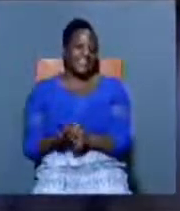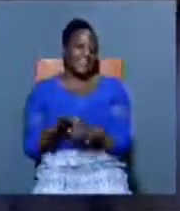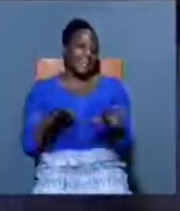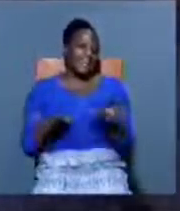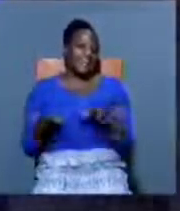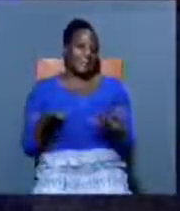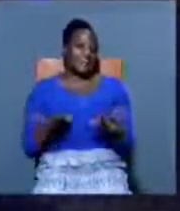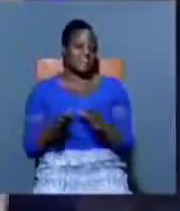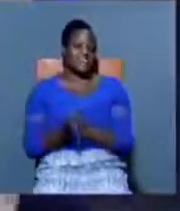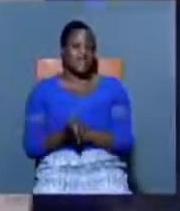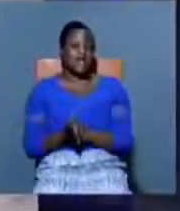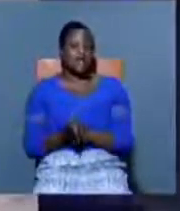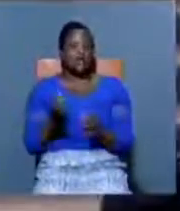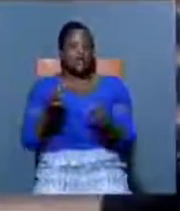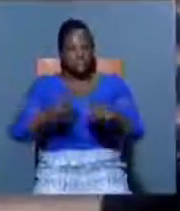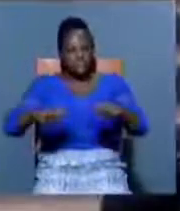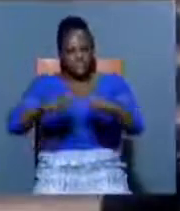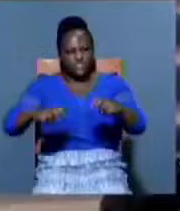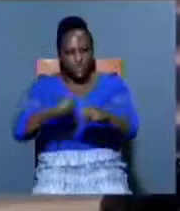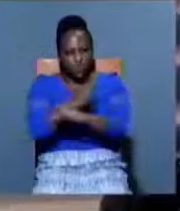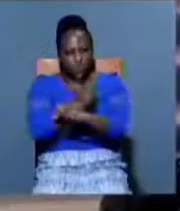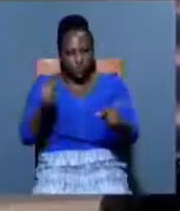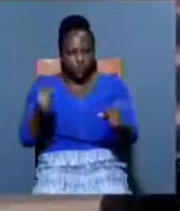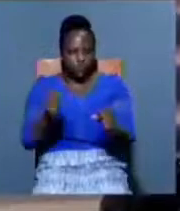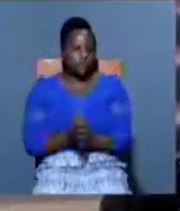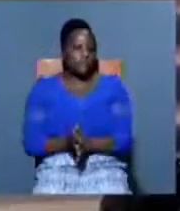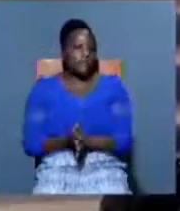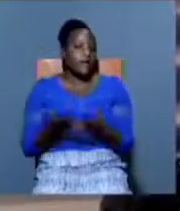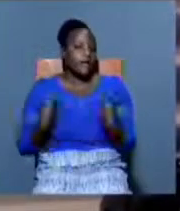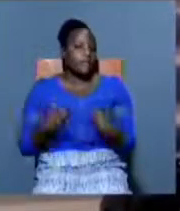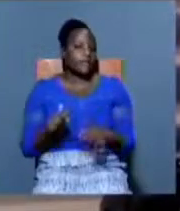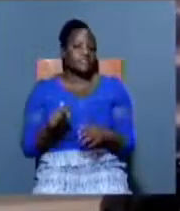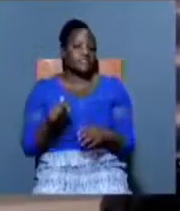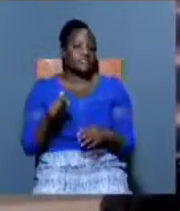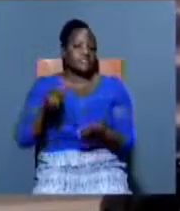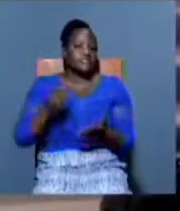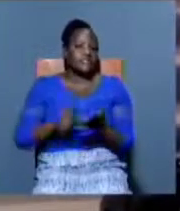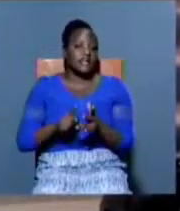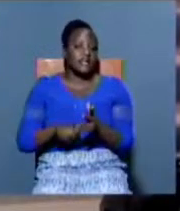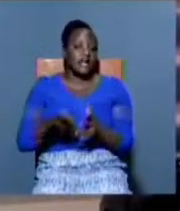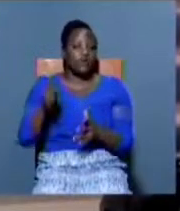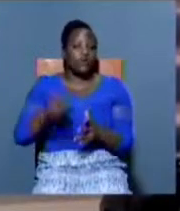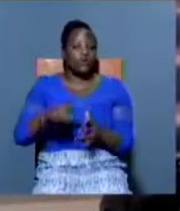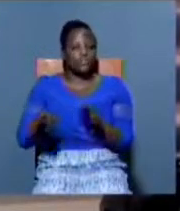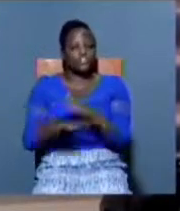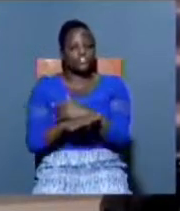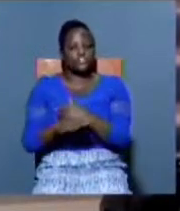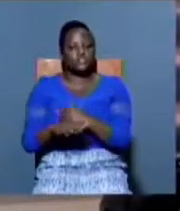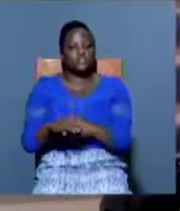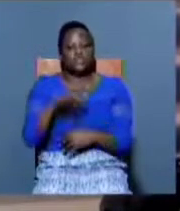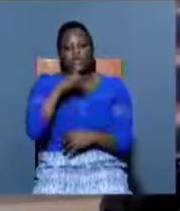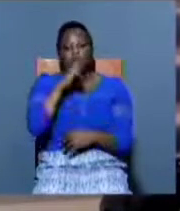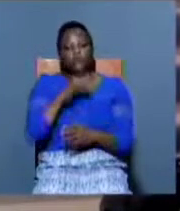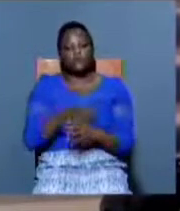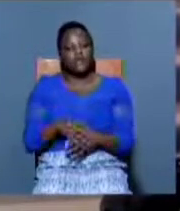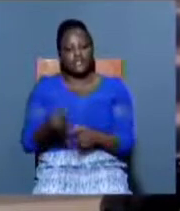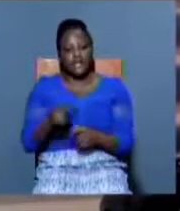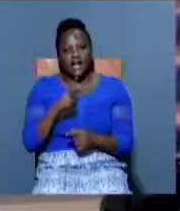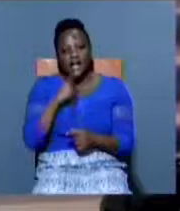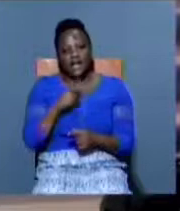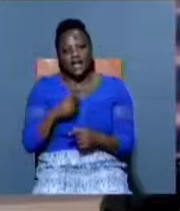anachohangaikia ni kutafuta uhuru. Yaani sasa ahitaji tena kuwa chini ya mwanamume. Anahitaji ajiamlie. Unaweza